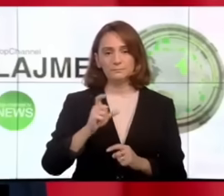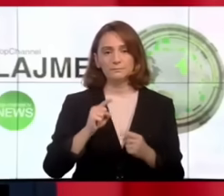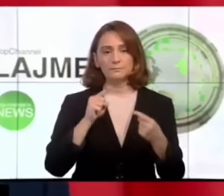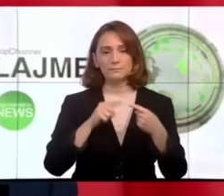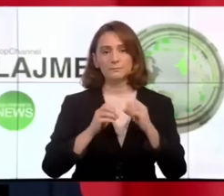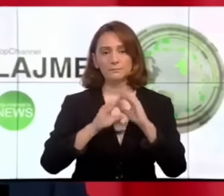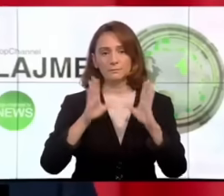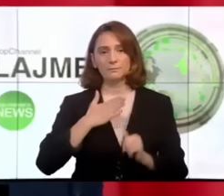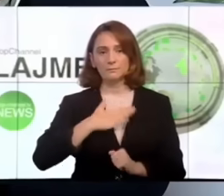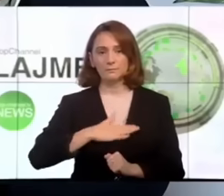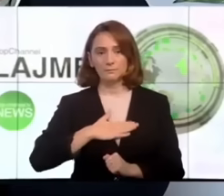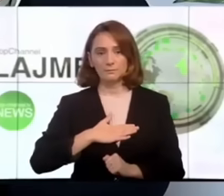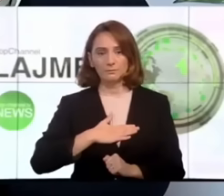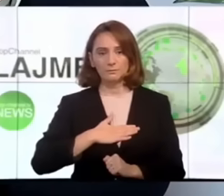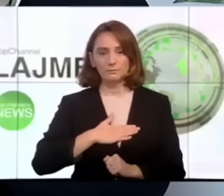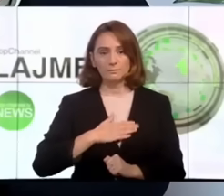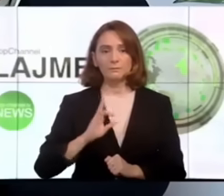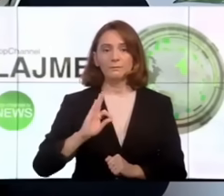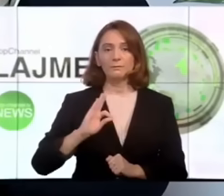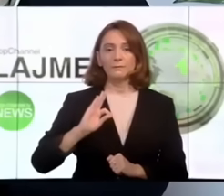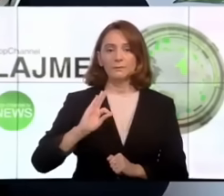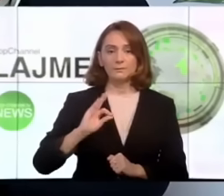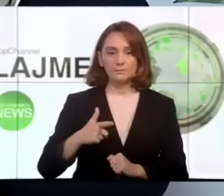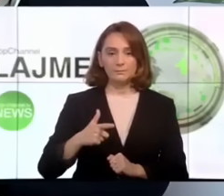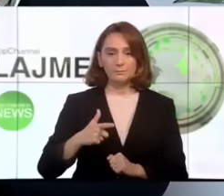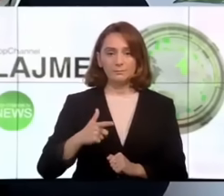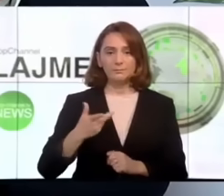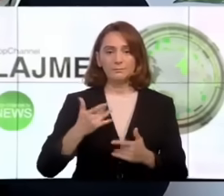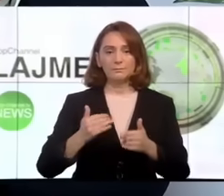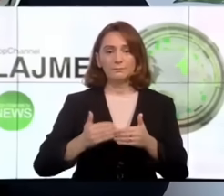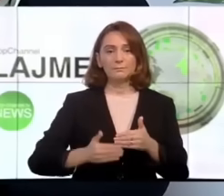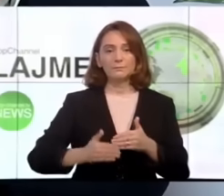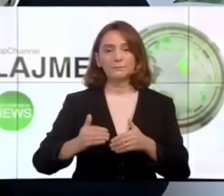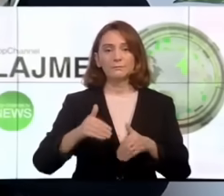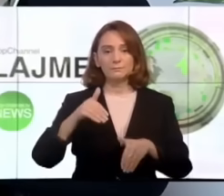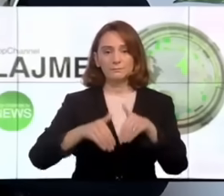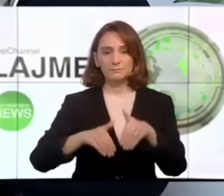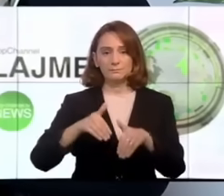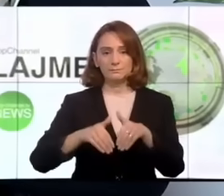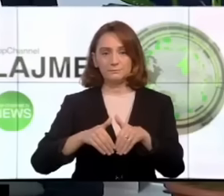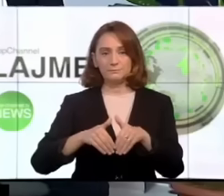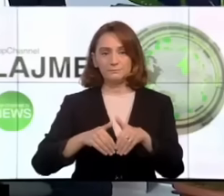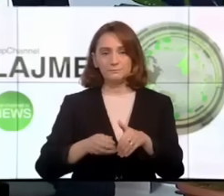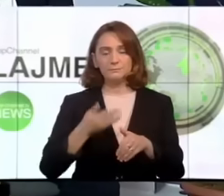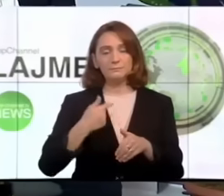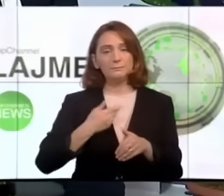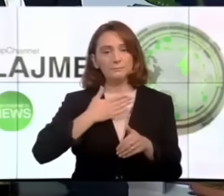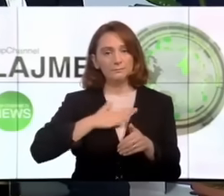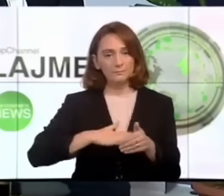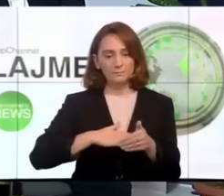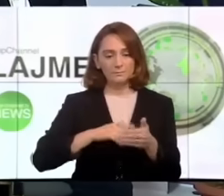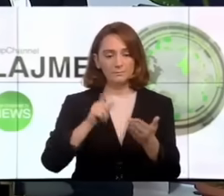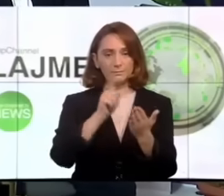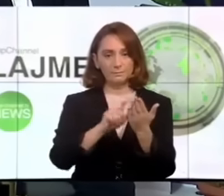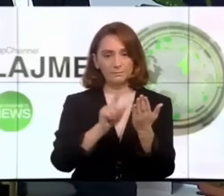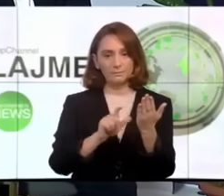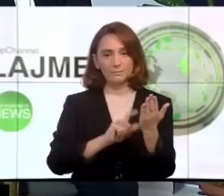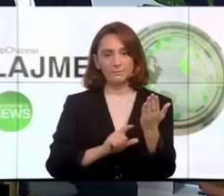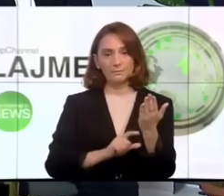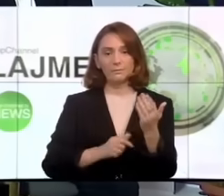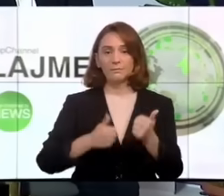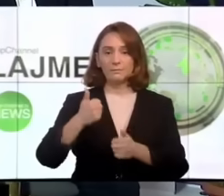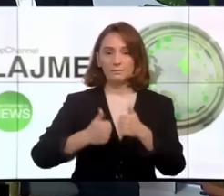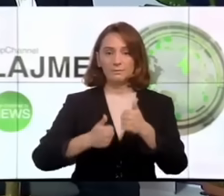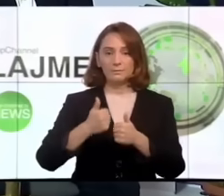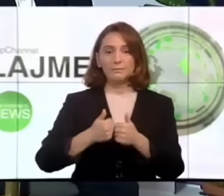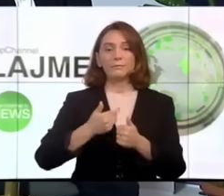treti, vota në përmjet sistemit zgjedhor pra listave të hapura. Me gjithë se kishte paralajmëruar krijimin e